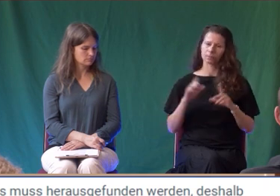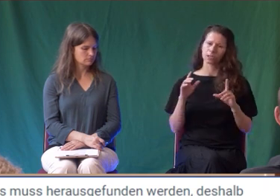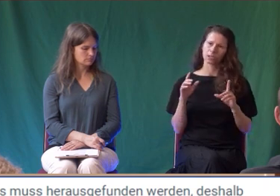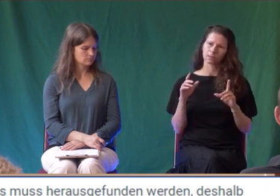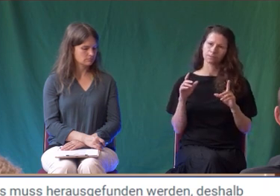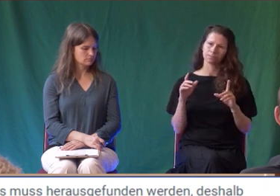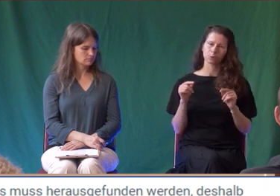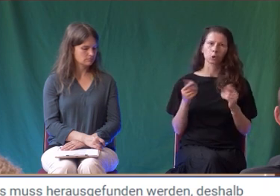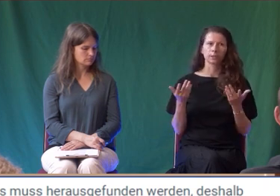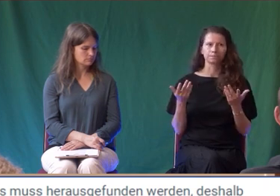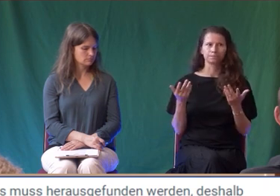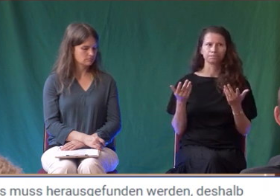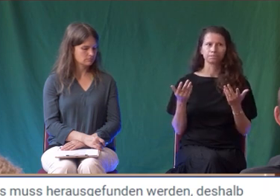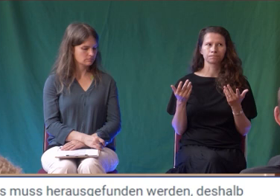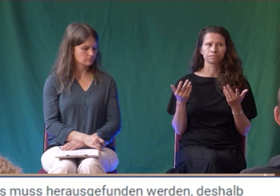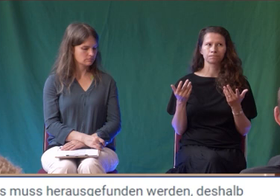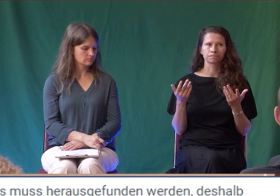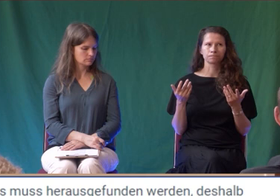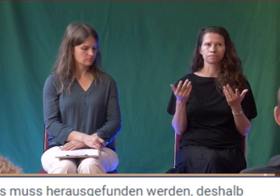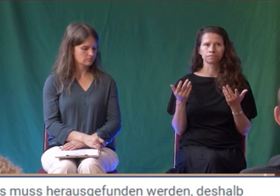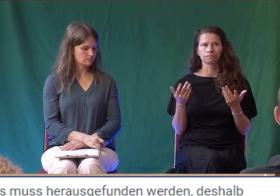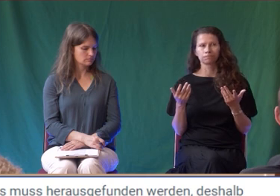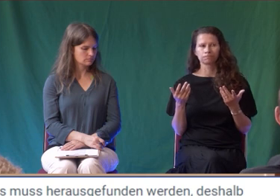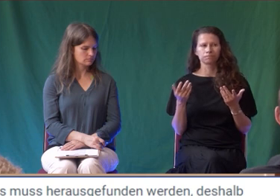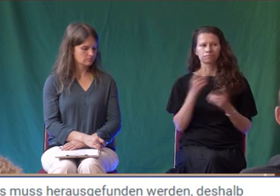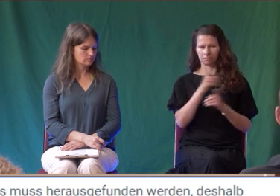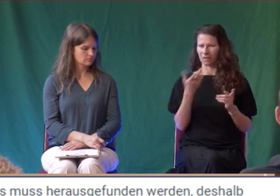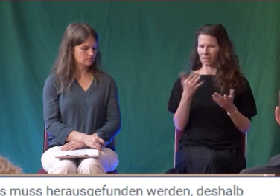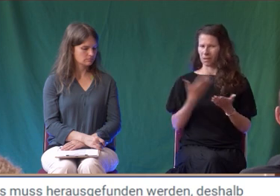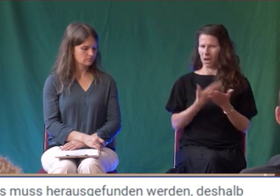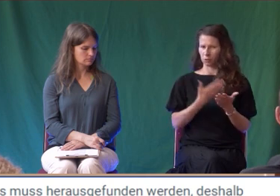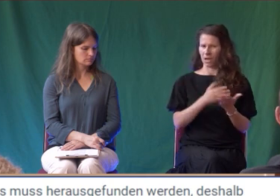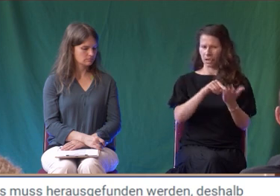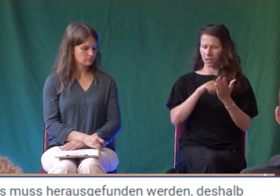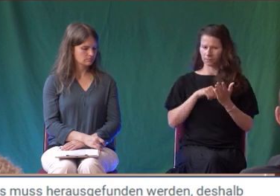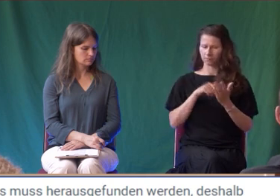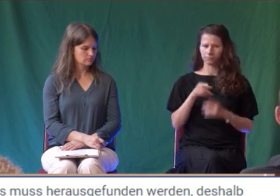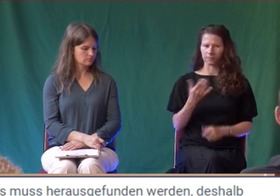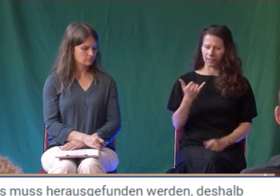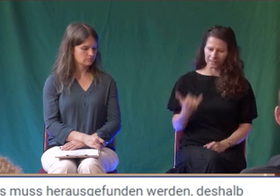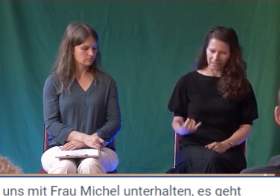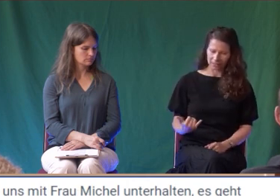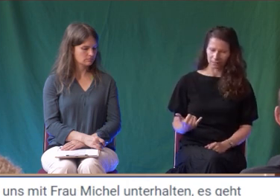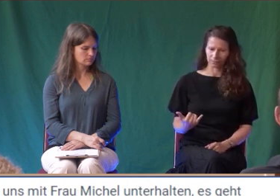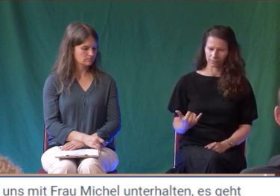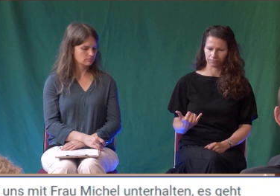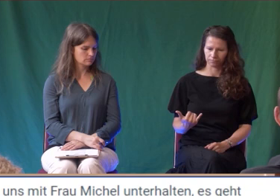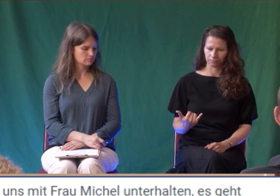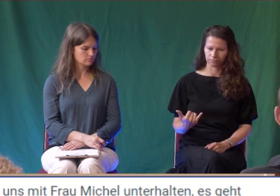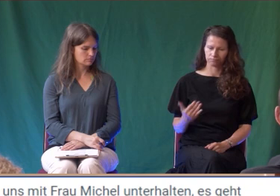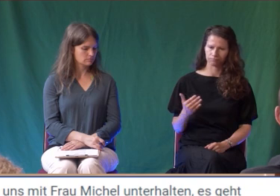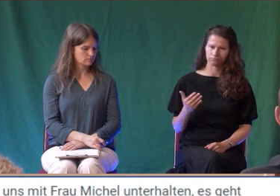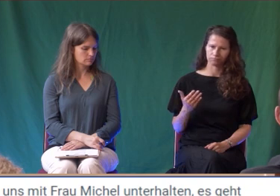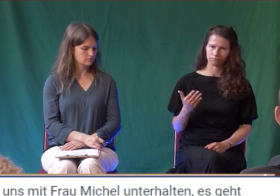wenn sie hatten mir Beispiele genannt sozusagen wenn ein Kind aufgrund sozusagen der